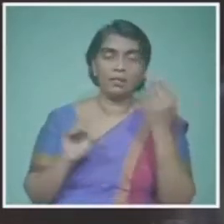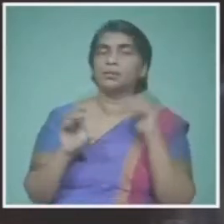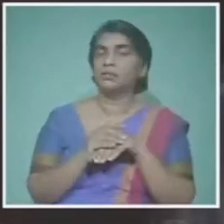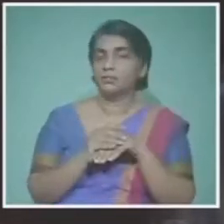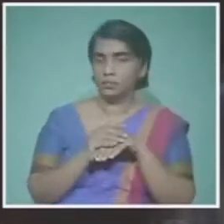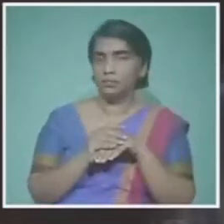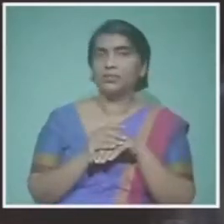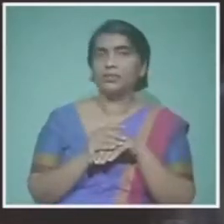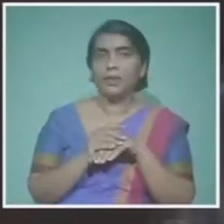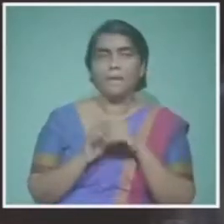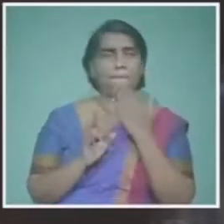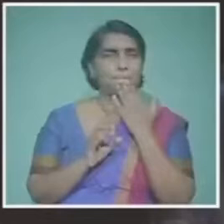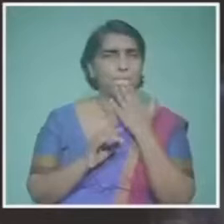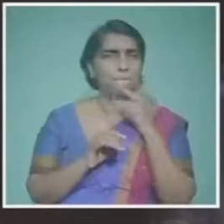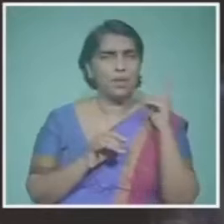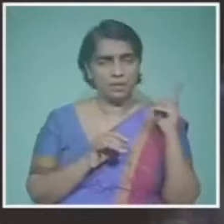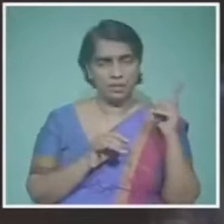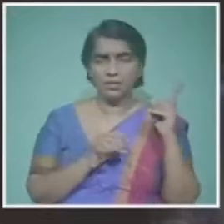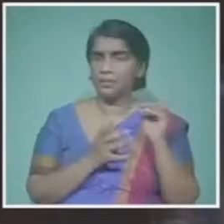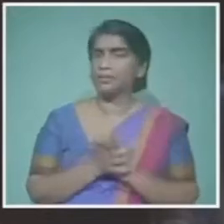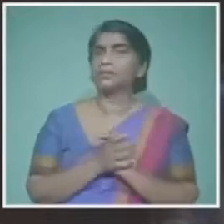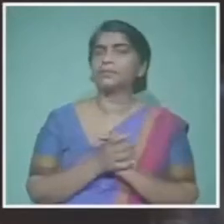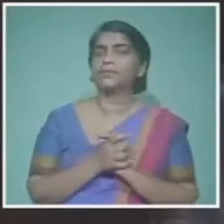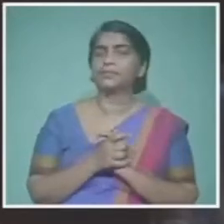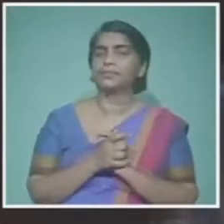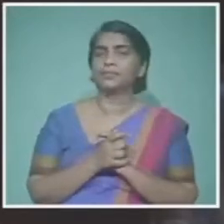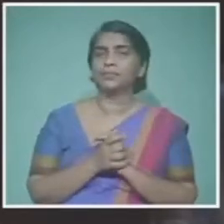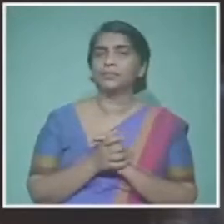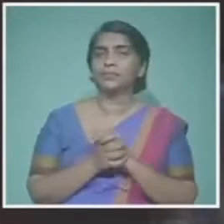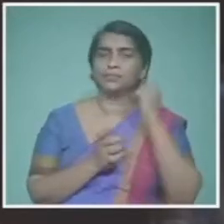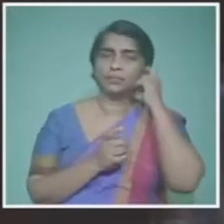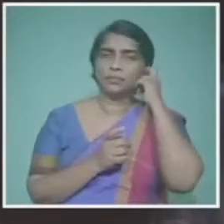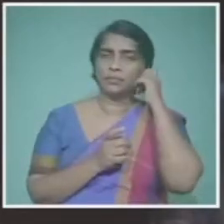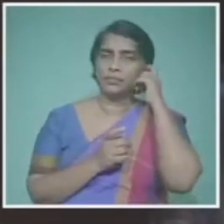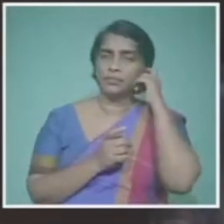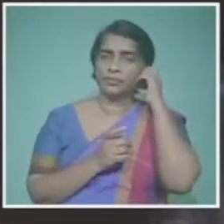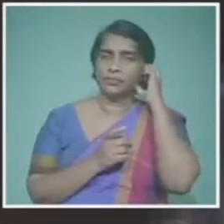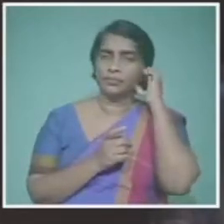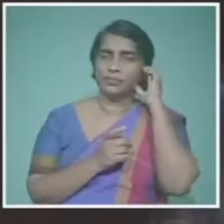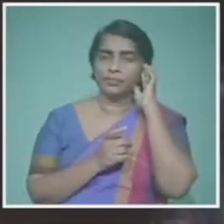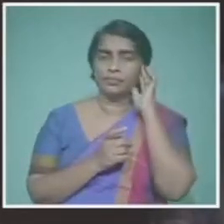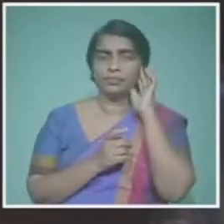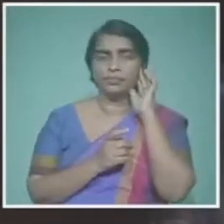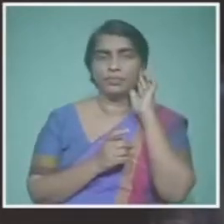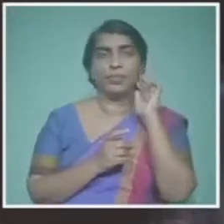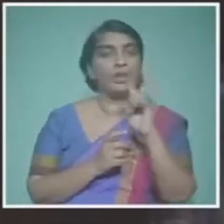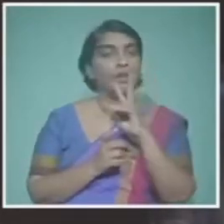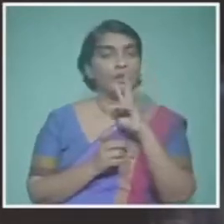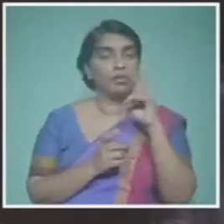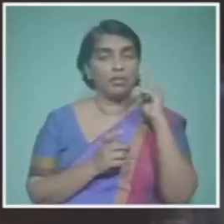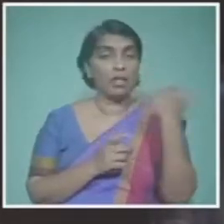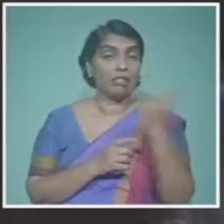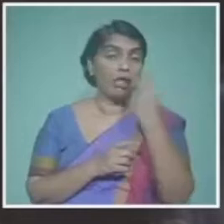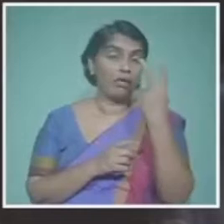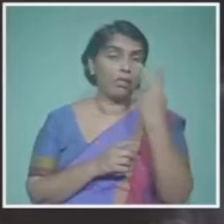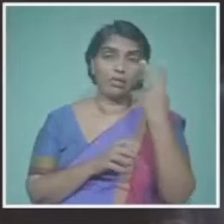අලුතෙන් දෙකක් කැවිලා බද්දේගම උතුමාගේ ඈ බද්දේගම division එකෙන් ඒ වගේ ඉක්කඩු දිසරගෙන් තුනක් ඕන කිව්වා. රත්තපුරේ දෙකක් අලුතෙන්